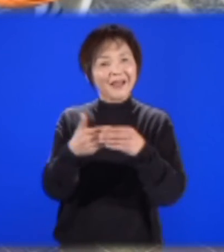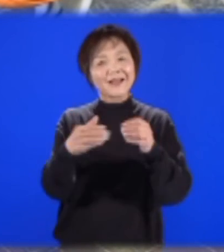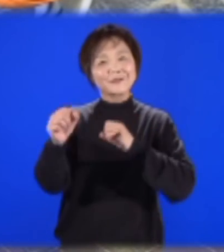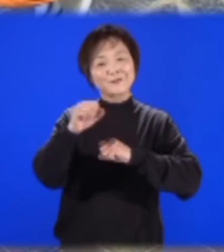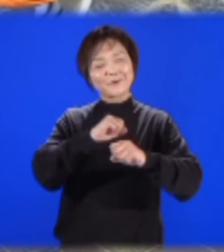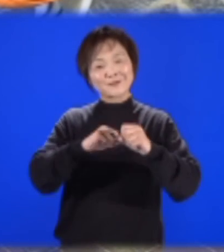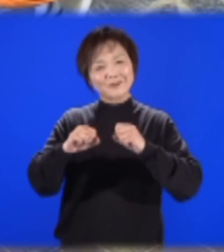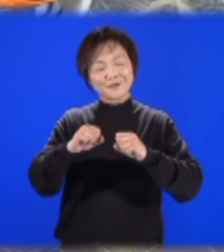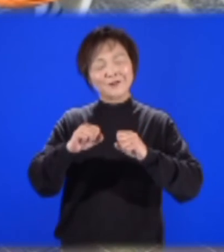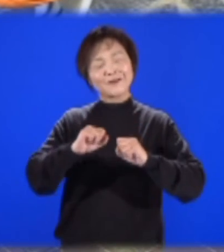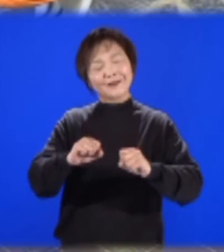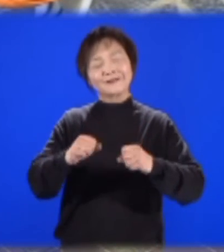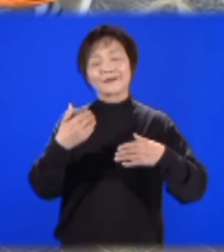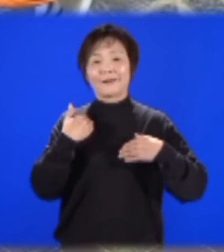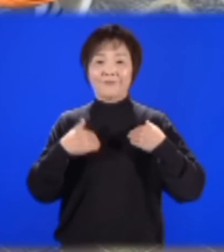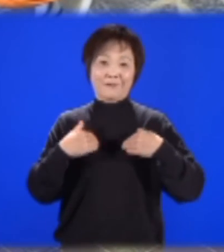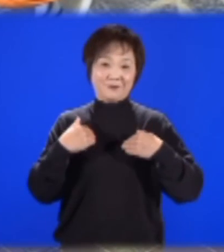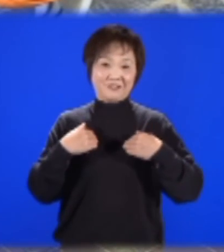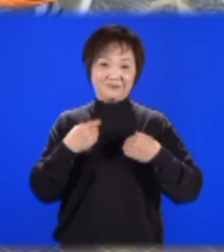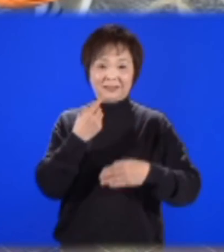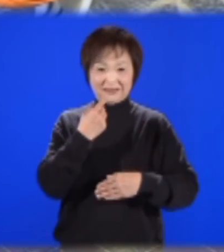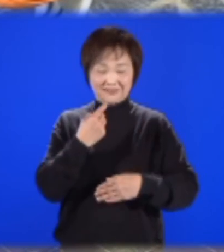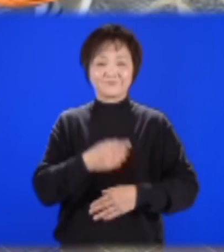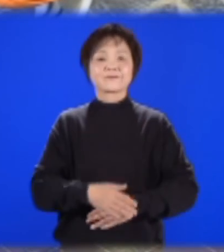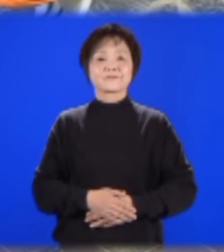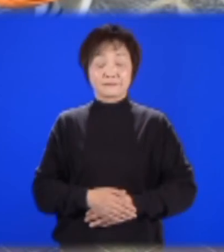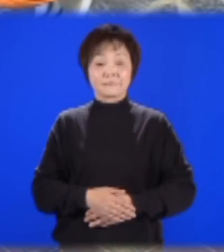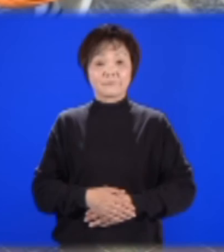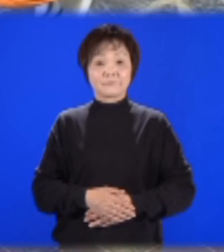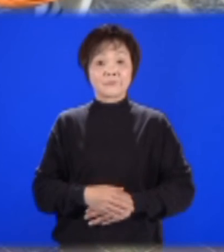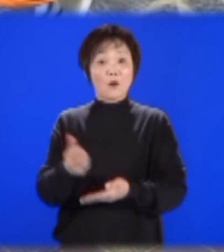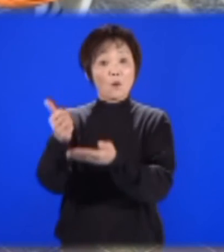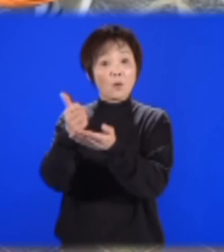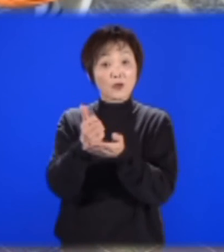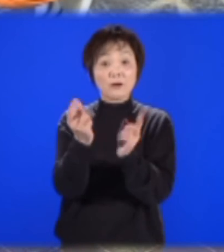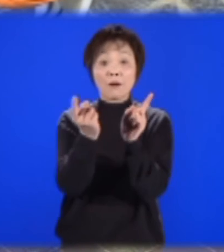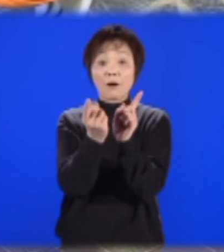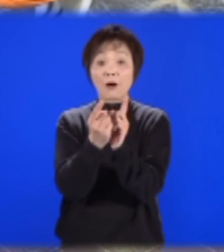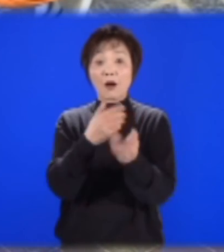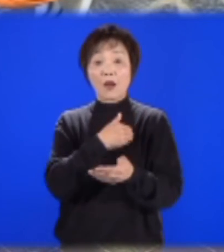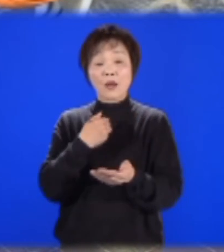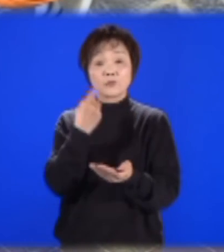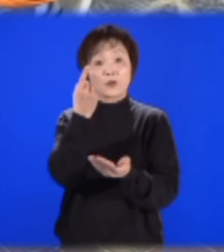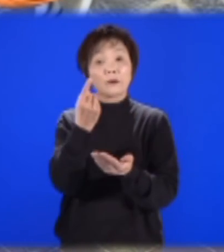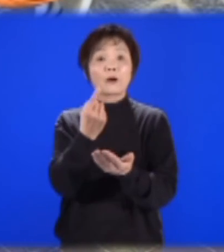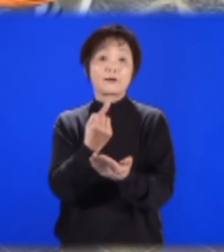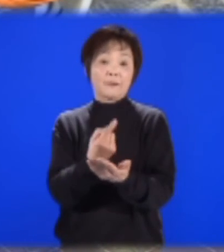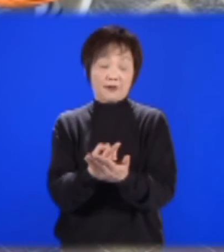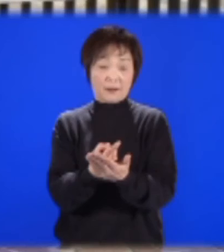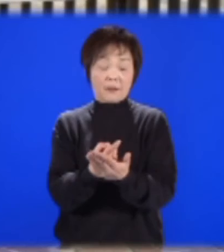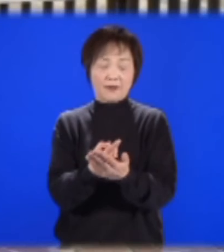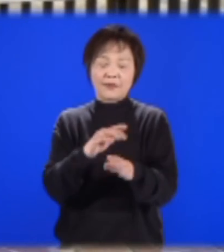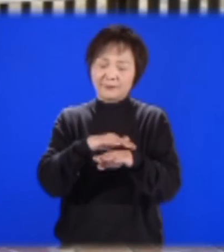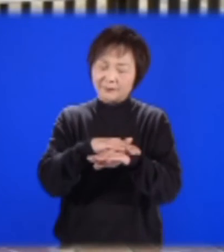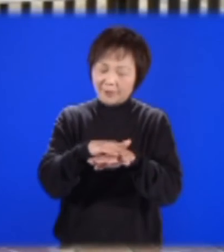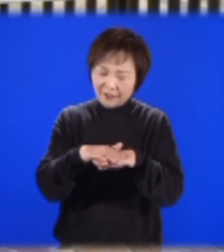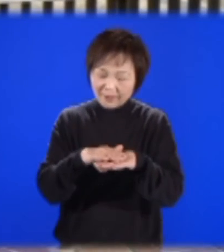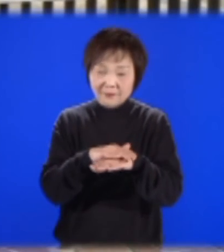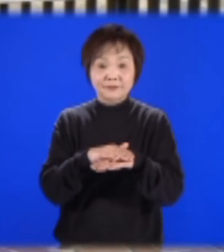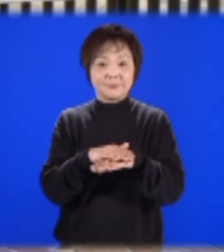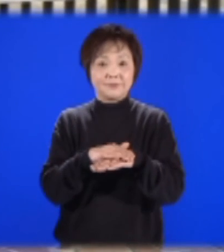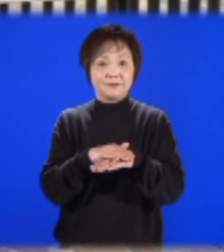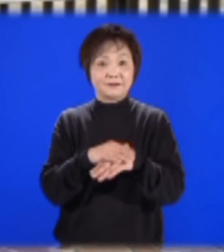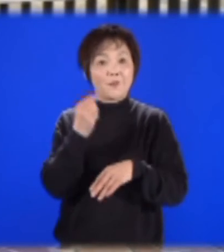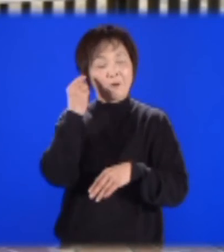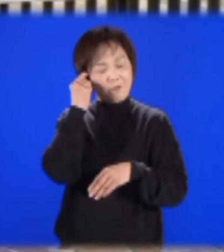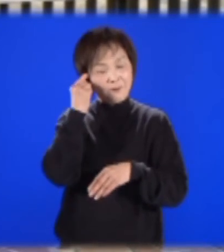。そして一期一会の気持ちでお客さんとの時間を大切にしながらガイ